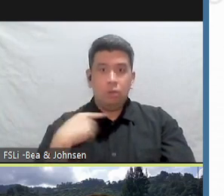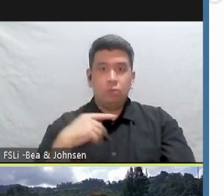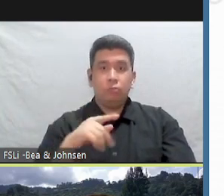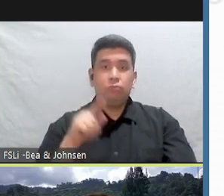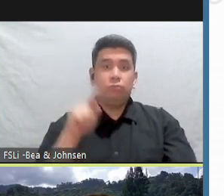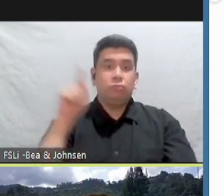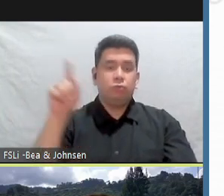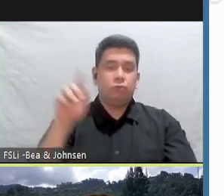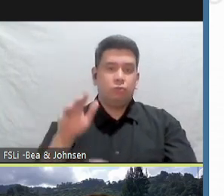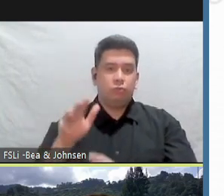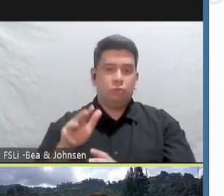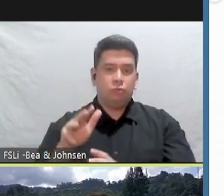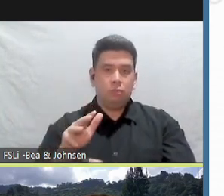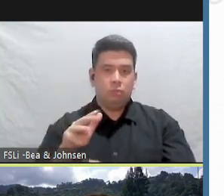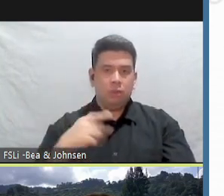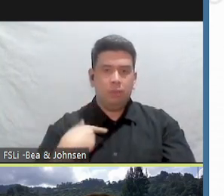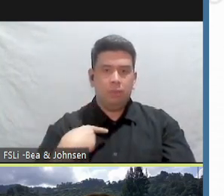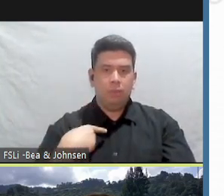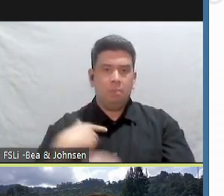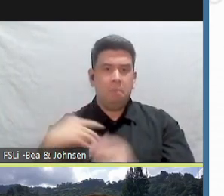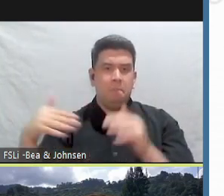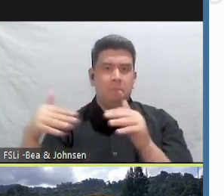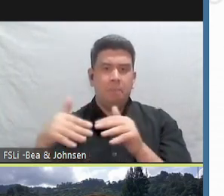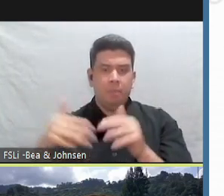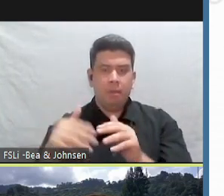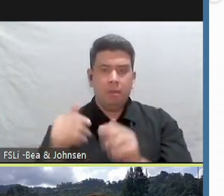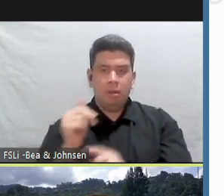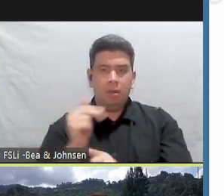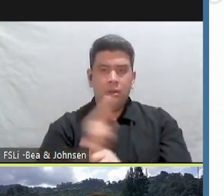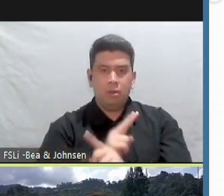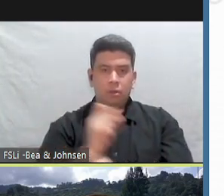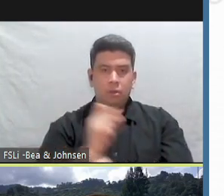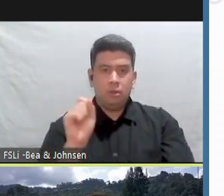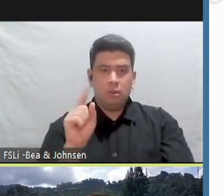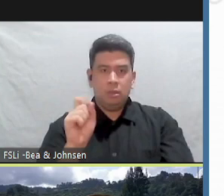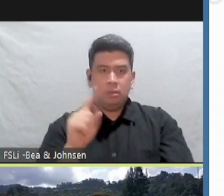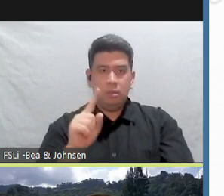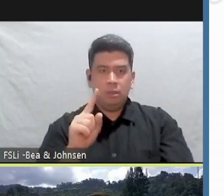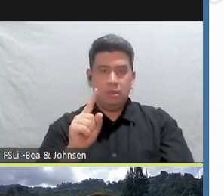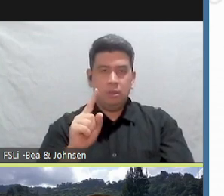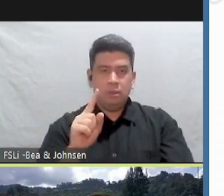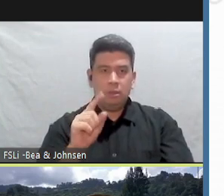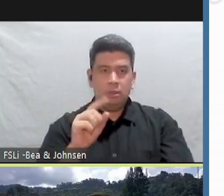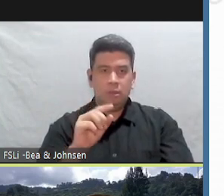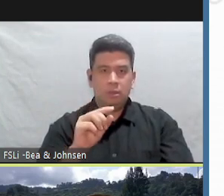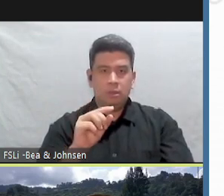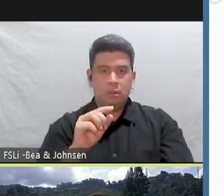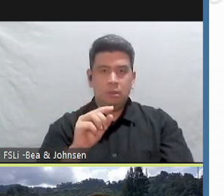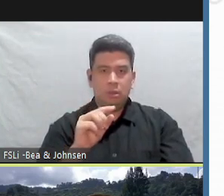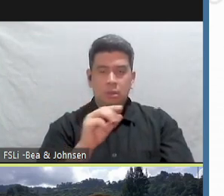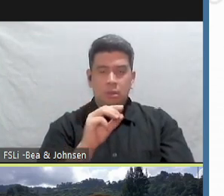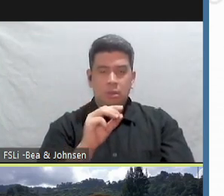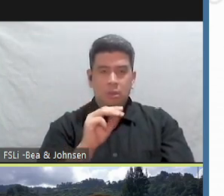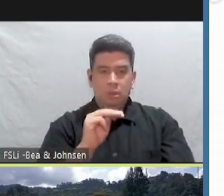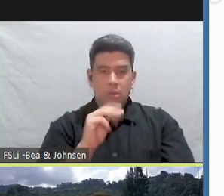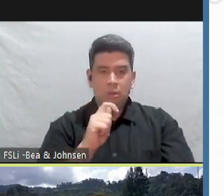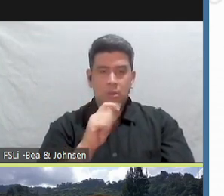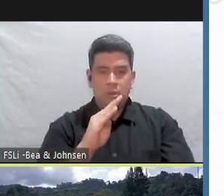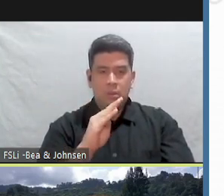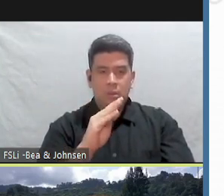teacher mula sa ABRA, no? August 11 to, no? After in-announce ng DepEd na tatanggalin nila yung mother tongue